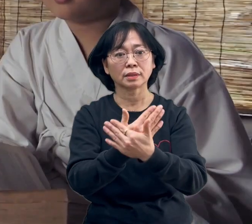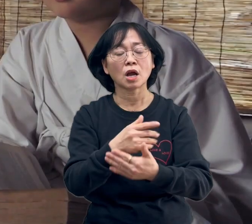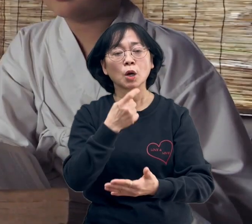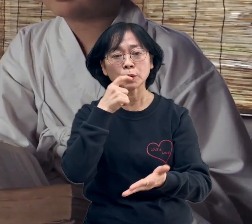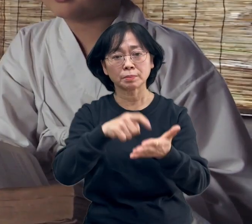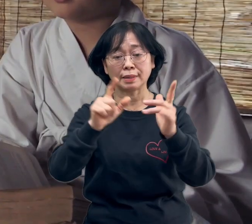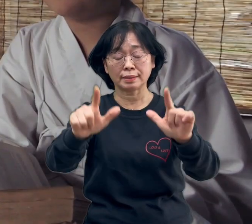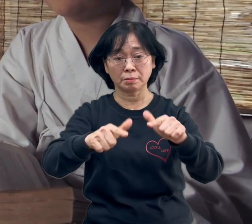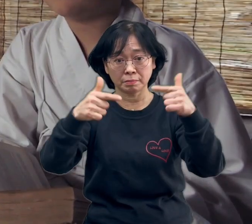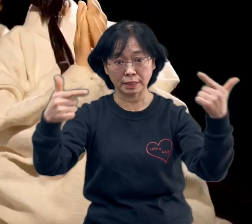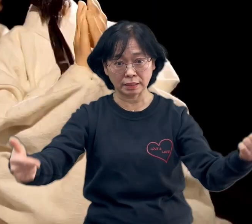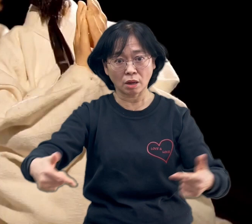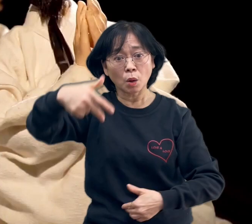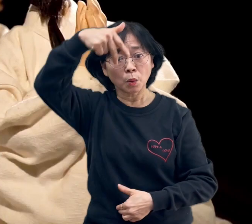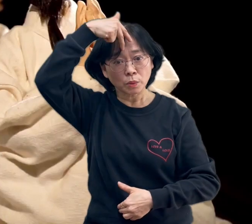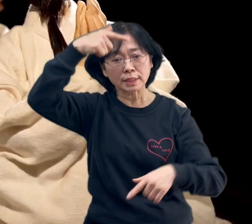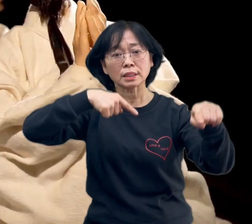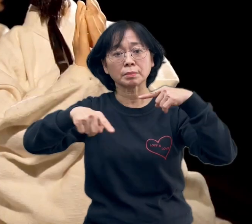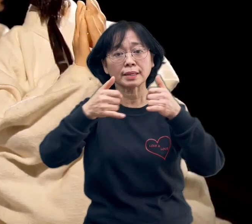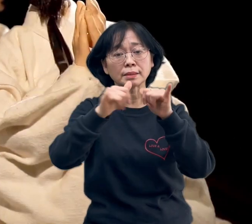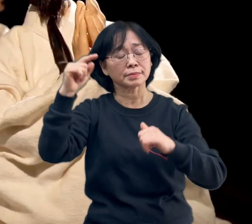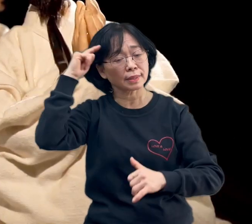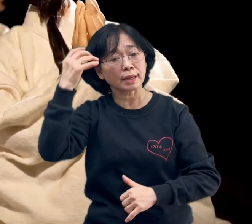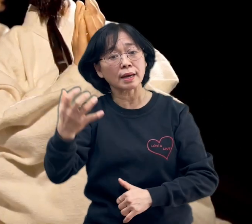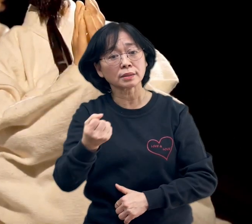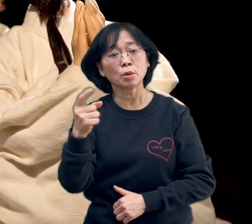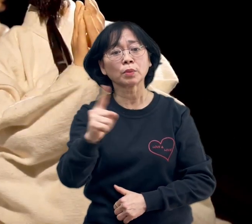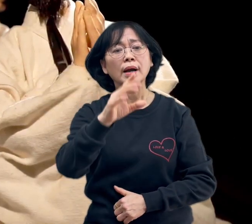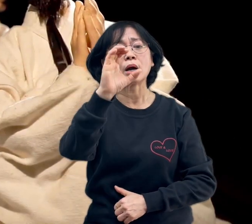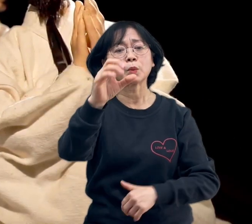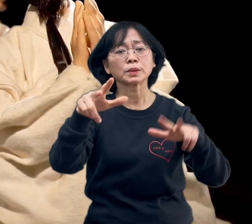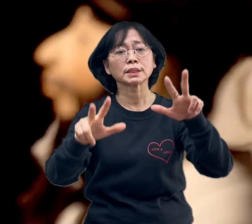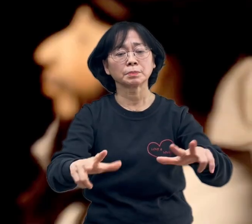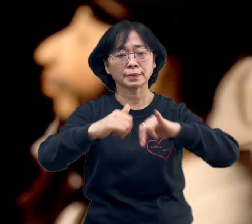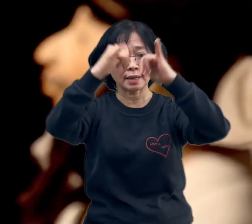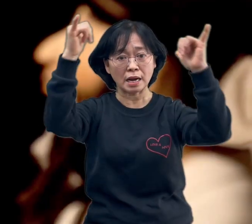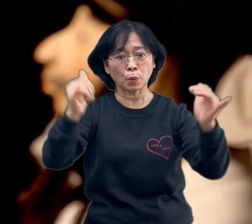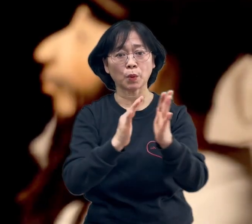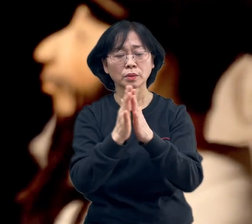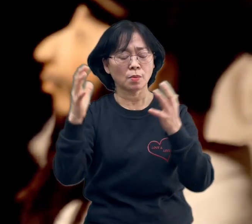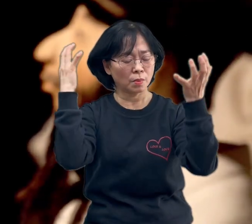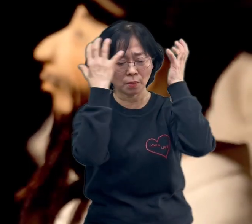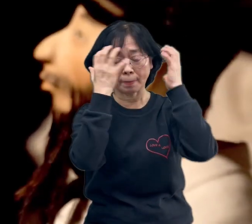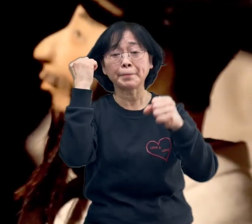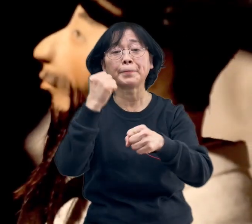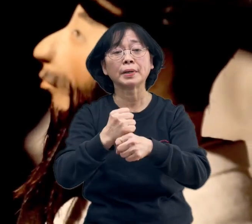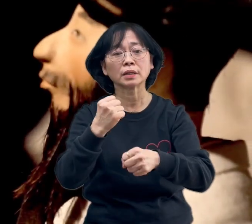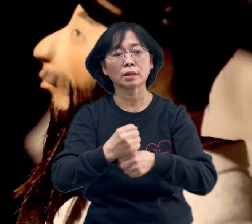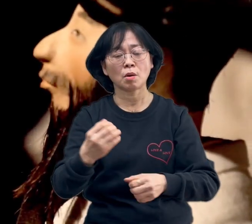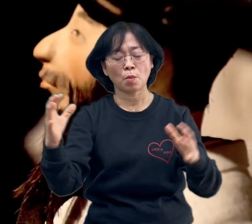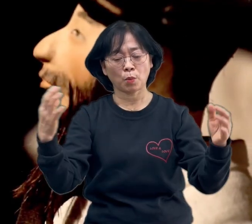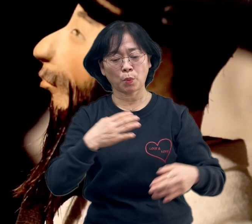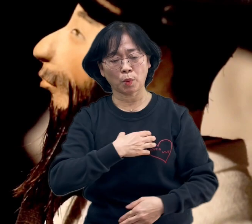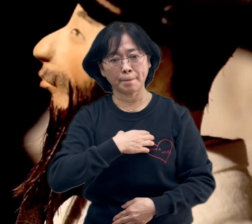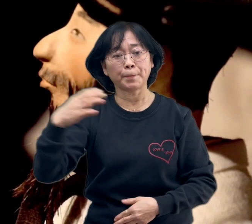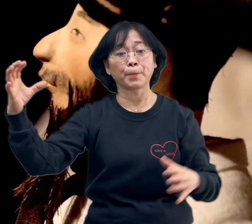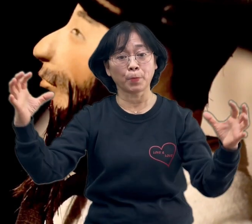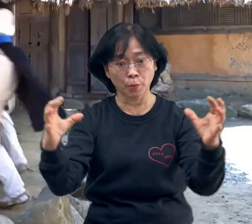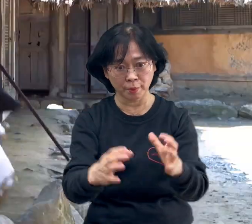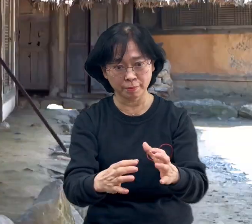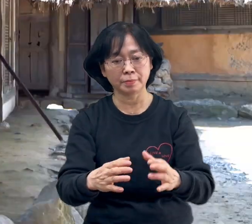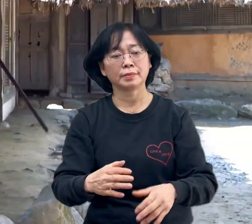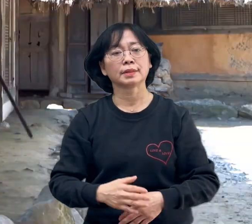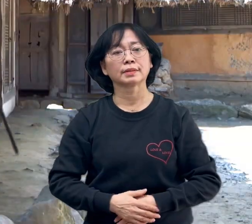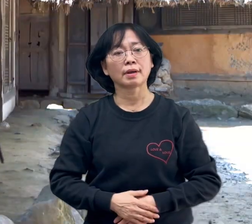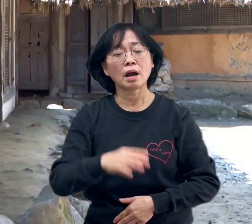천주교회의 성장은 결코 쉽지 않았습니다. 당시 지배층은 천주교를 기존 사회 질서를 어지럽히는